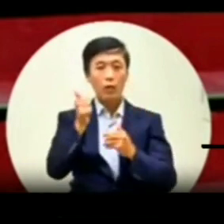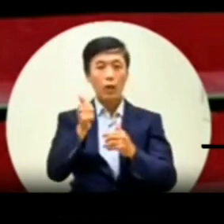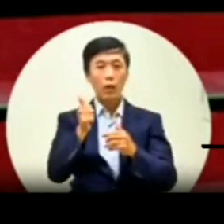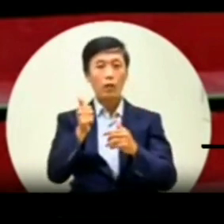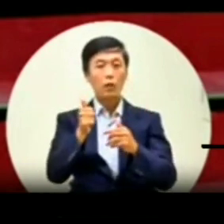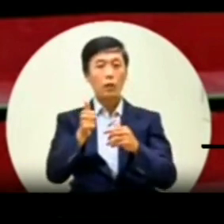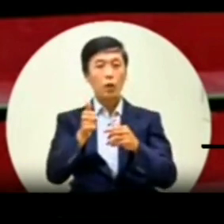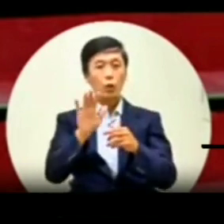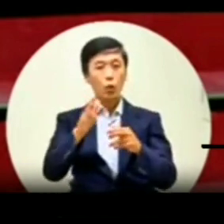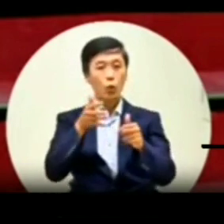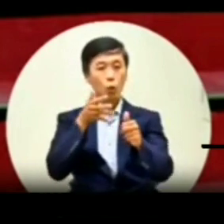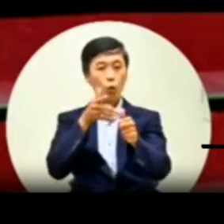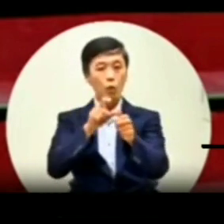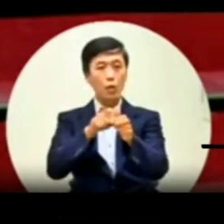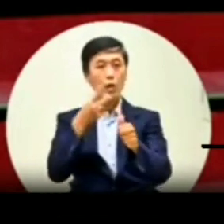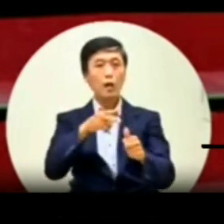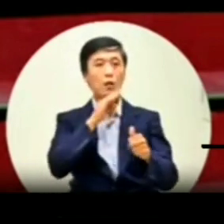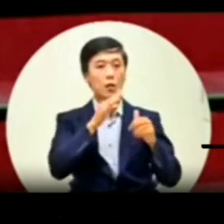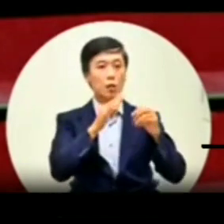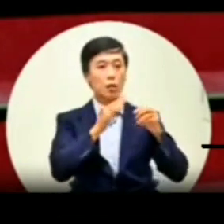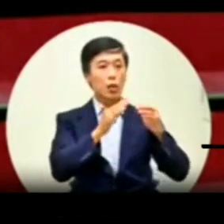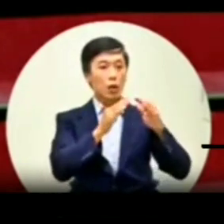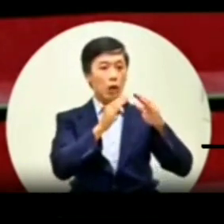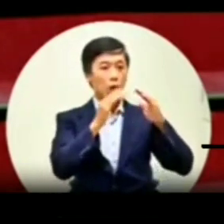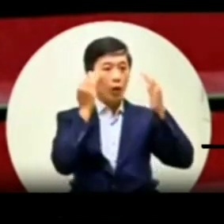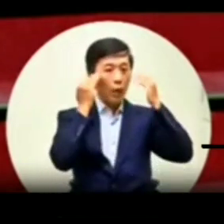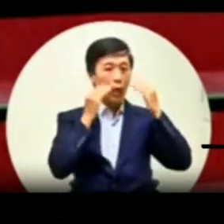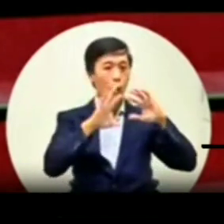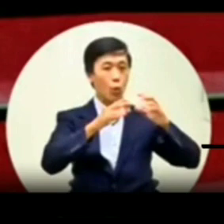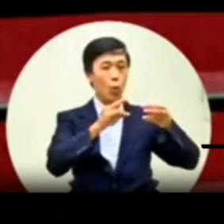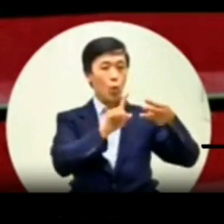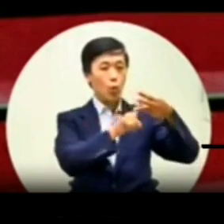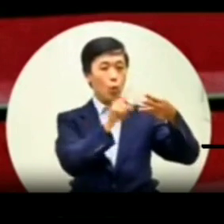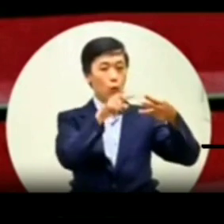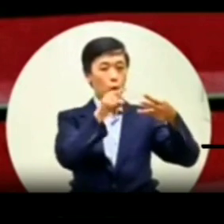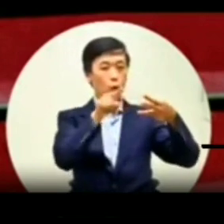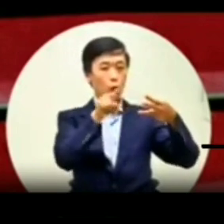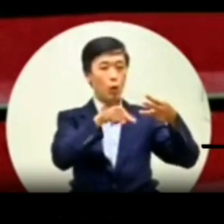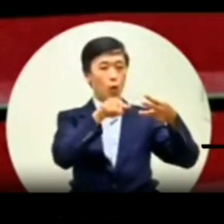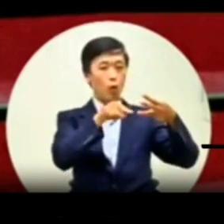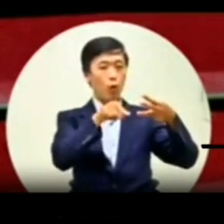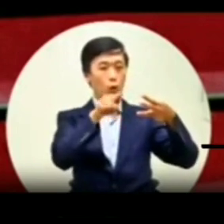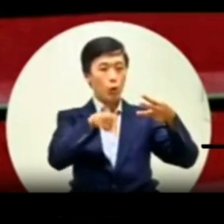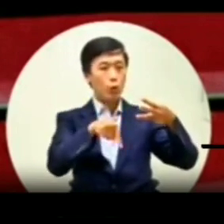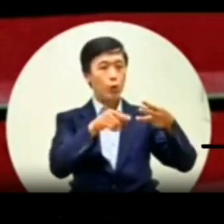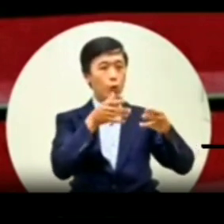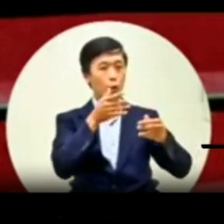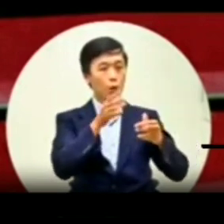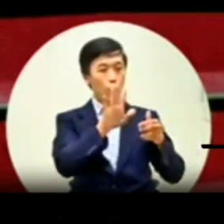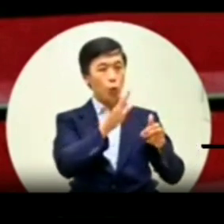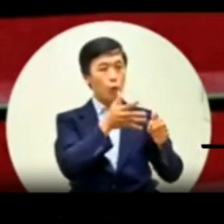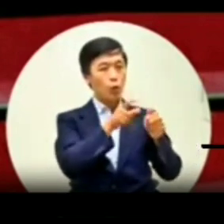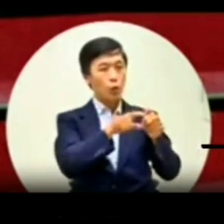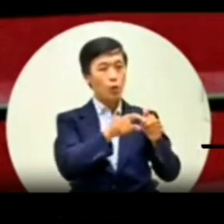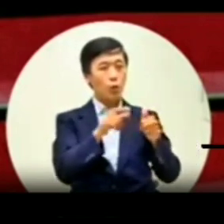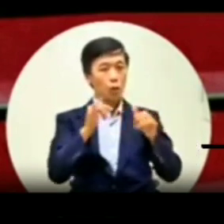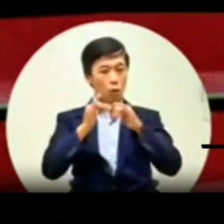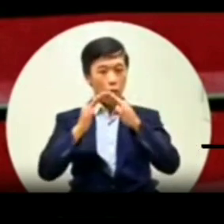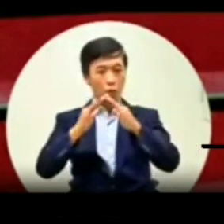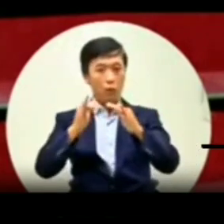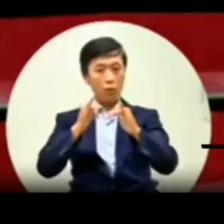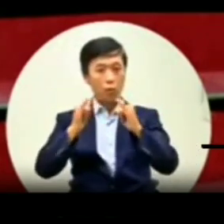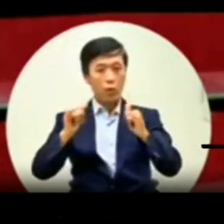问题？是不是？所以呢，我觉得我们所有的市民朋友必须要先搞清楚的一点